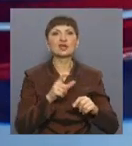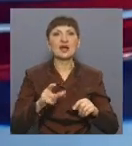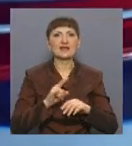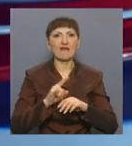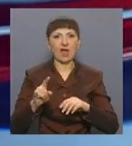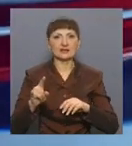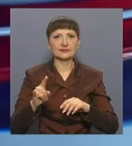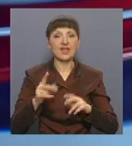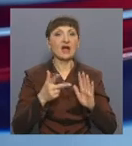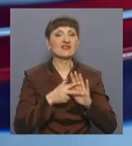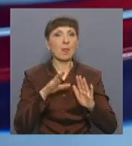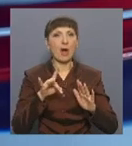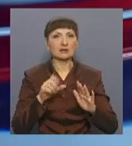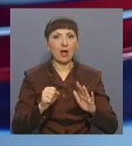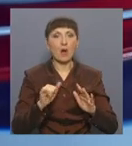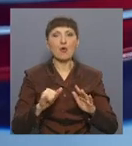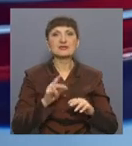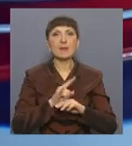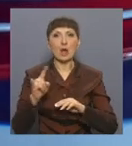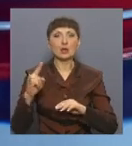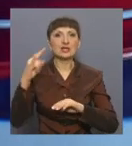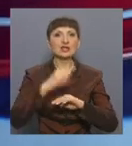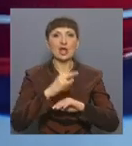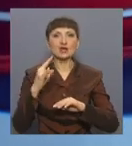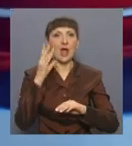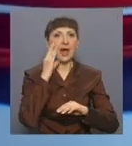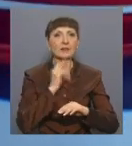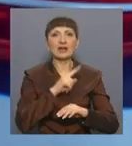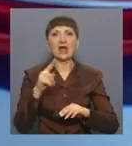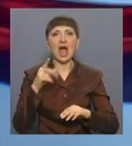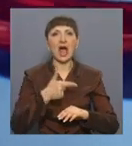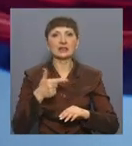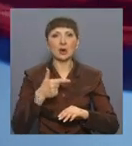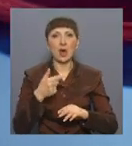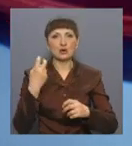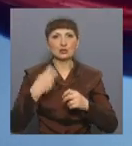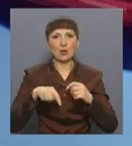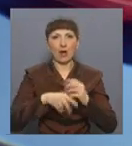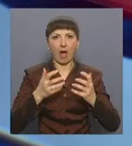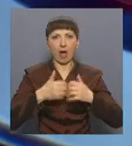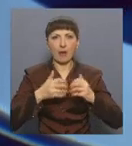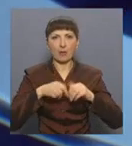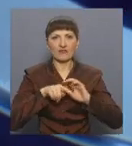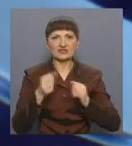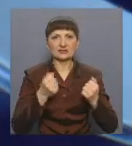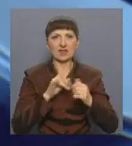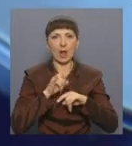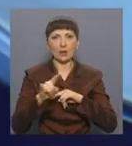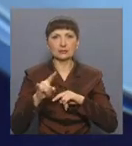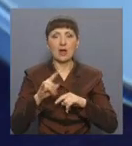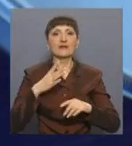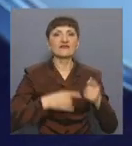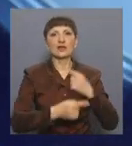авиации. Напомним, 8 марта у самолета, летевшего рейсом Алматы и Атырау, произошел сбой оборудования. В результате «Боинг»